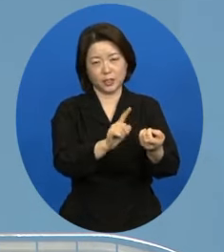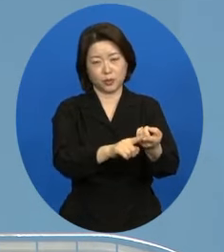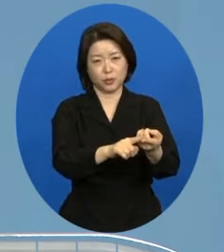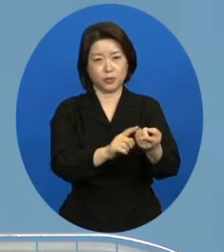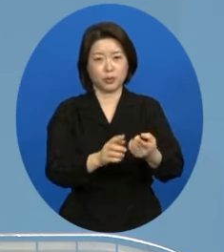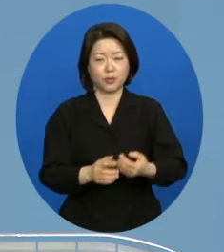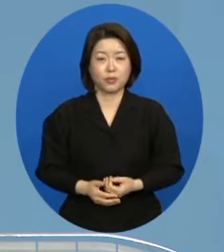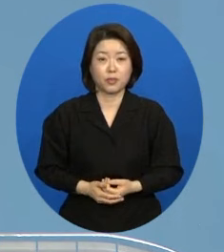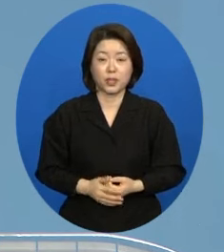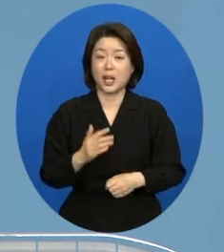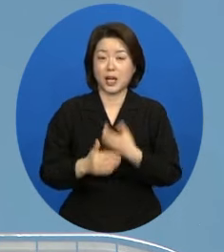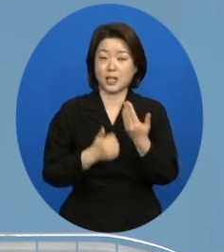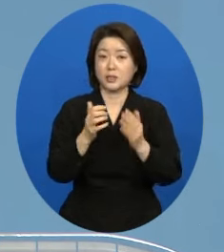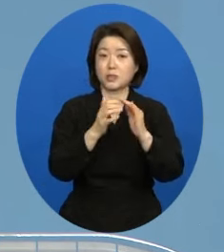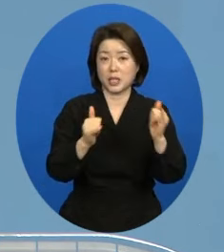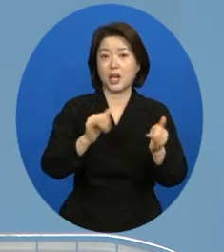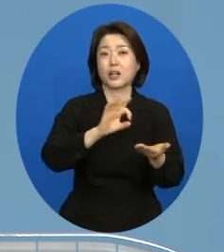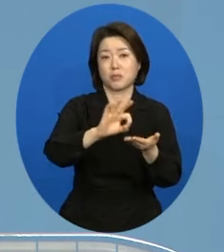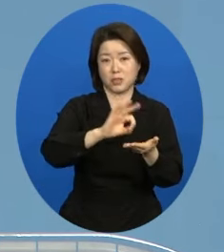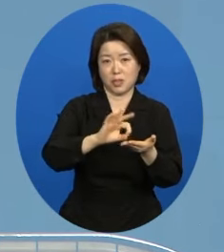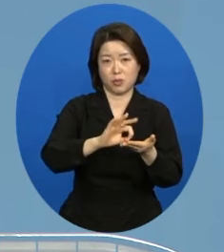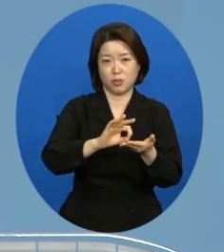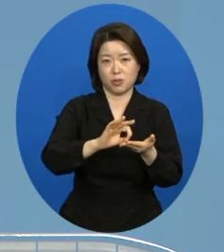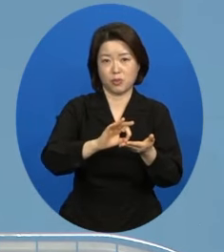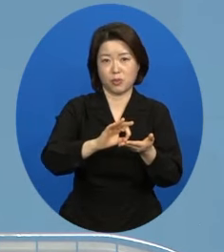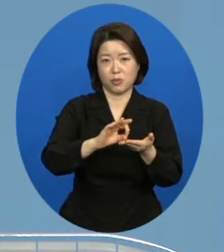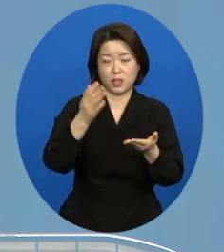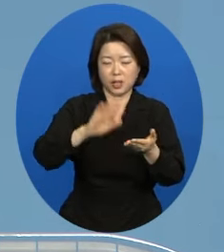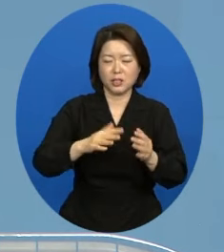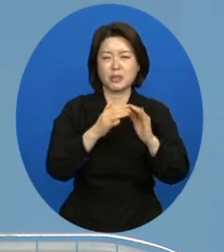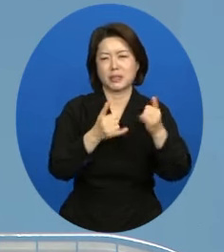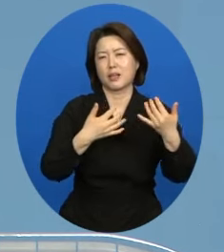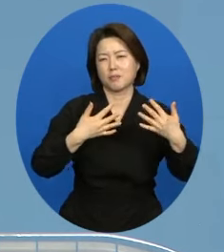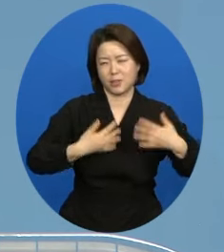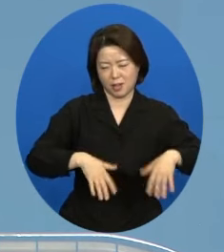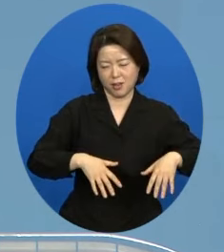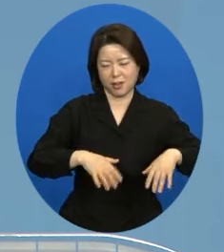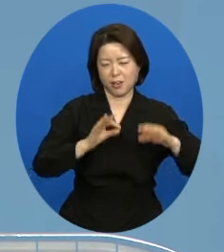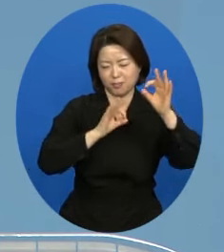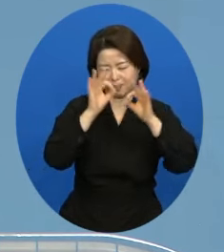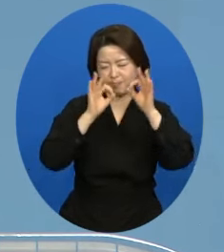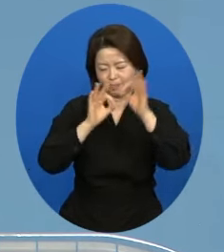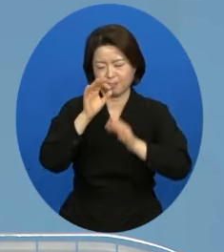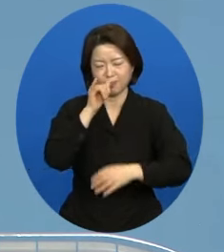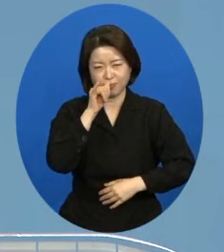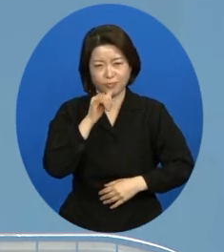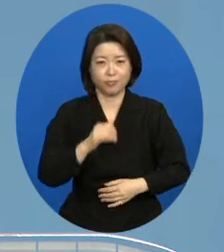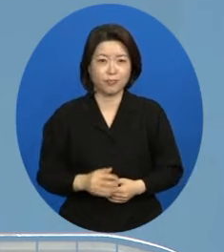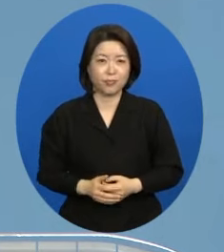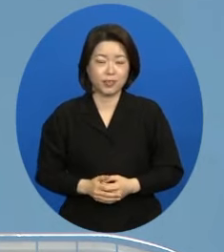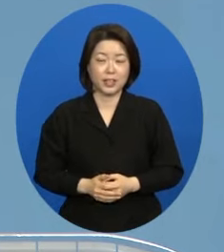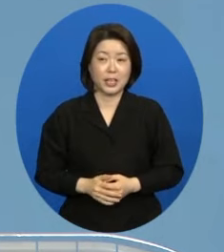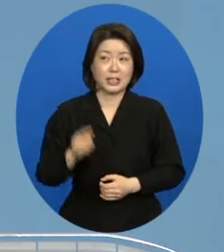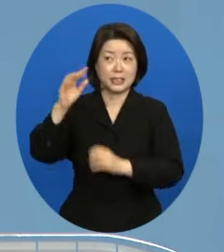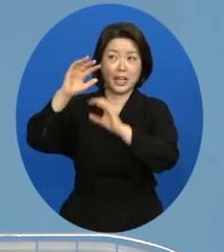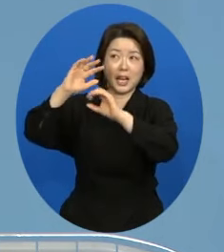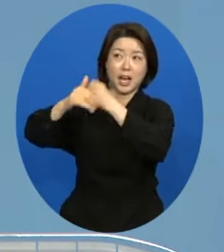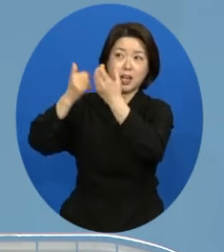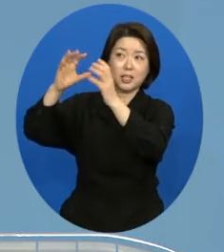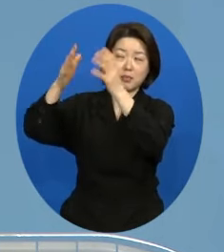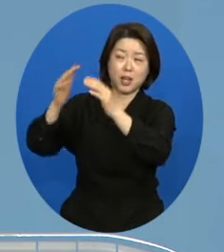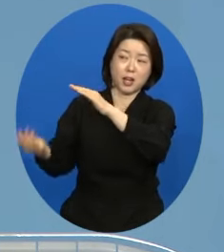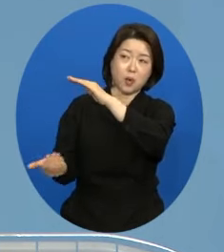사람을 쓰십니다 그러나 사람은 연약하기 때문에 넘어져요 그 하나님 나라를 완성하신